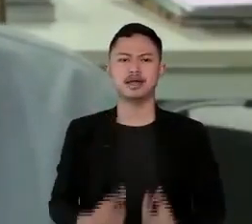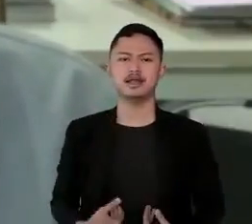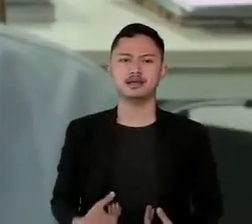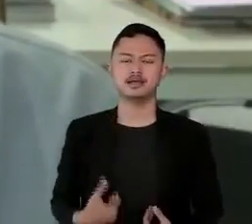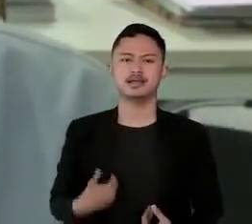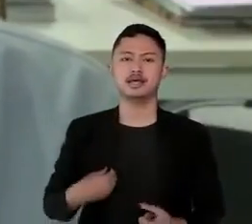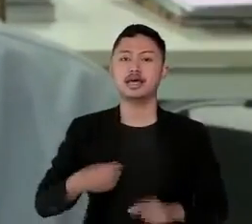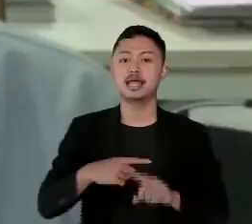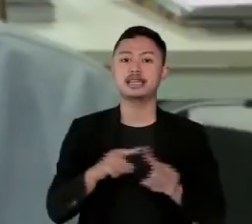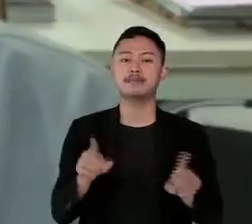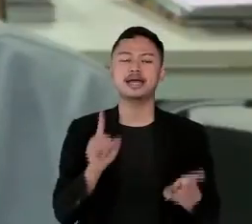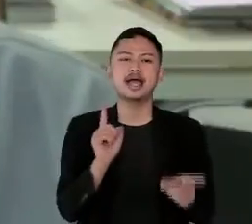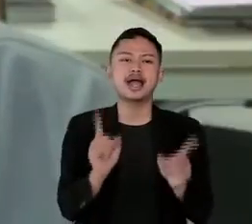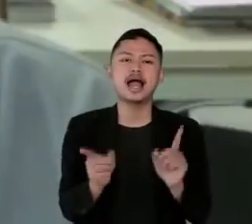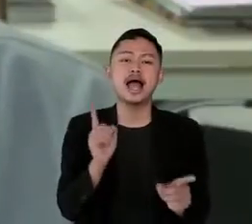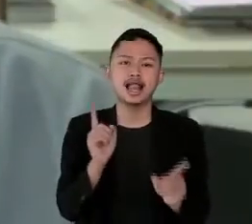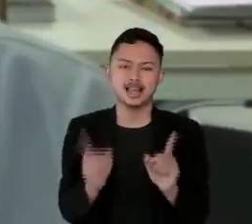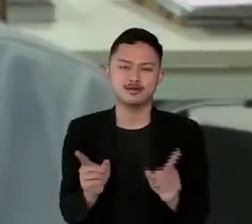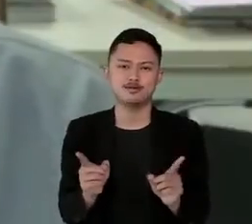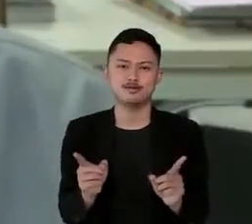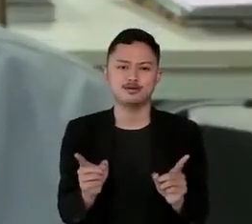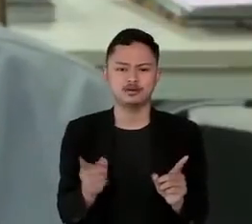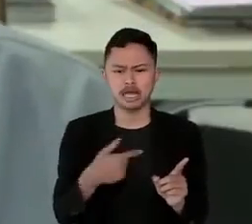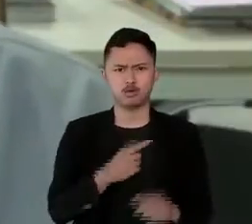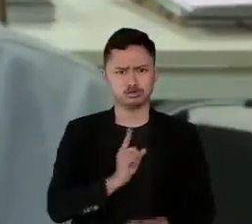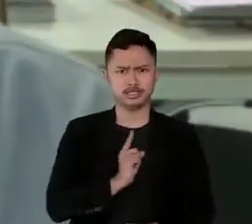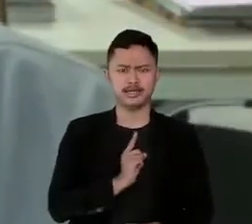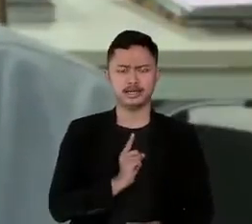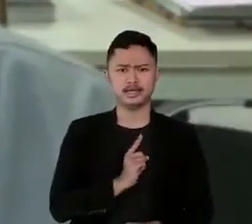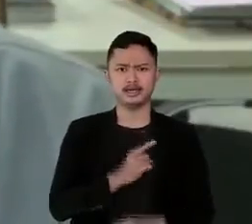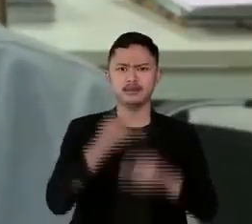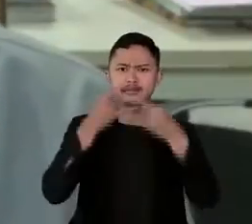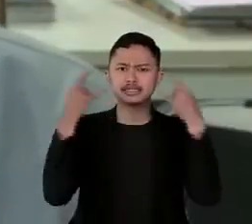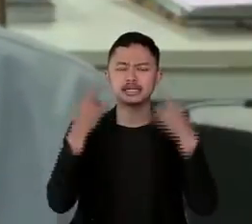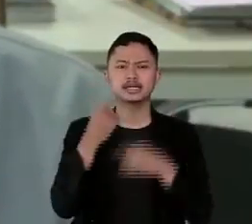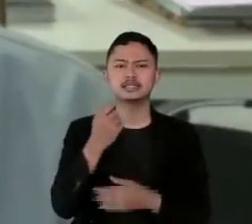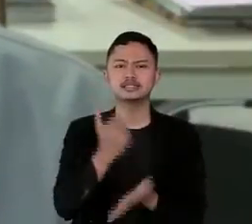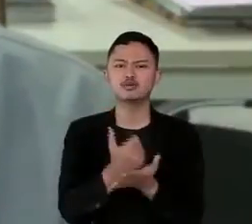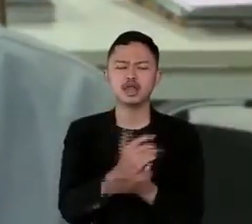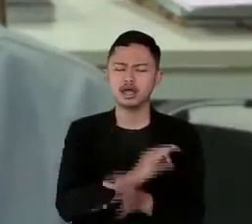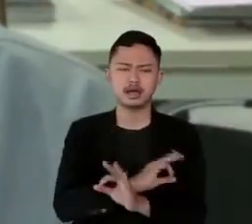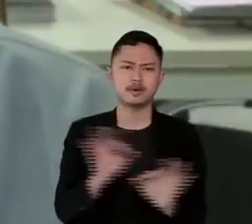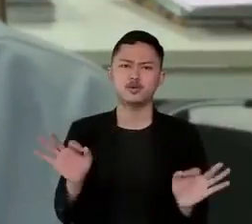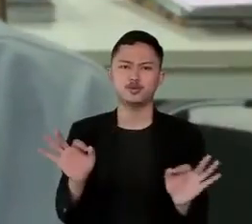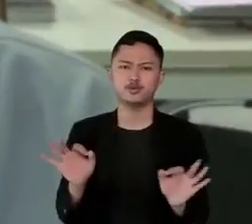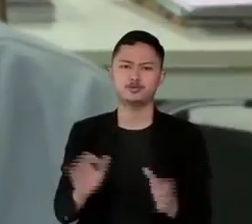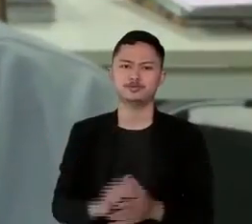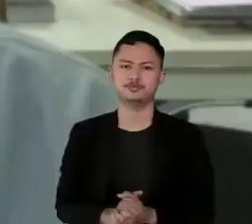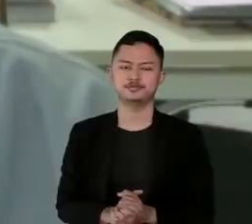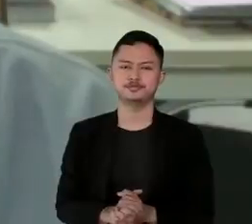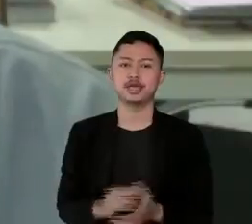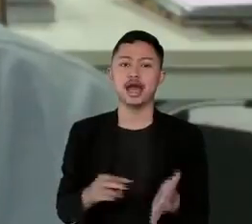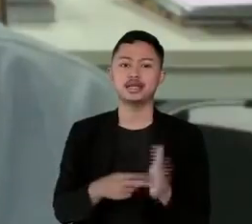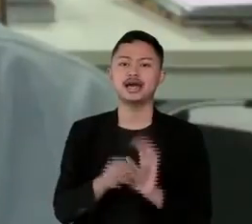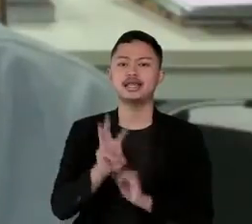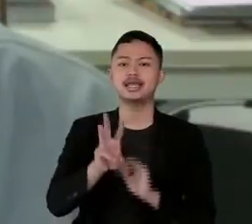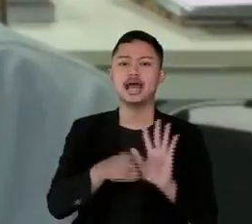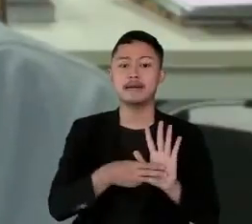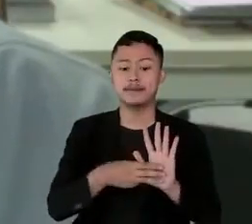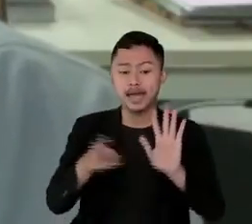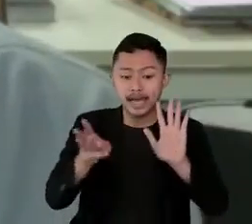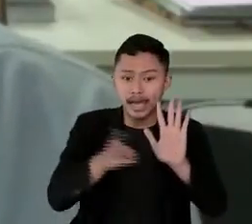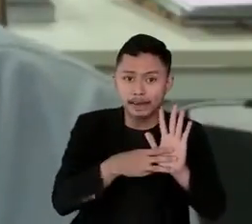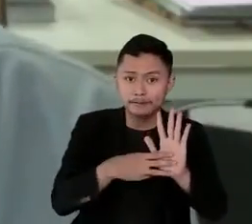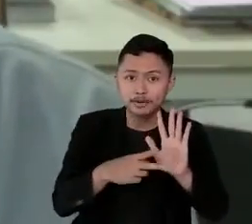kita sedangkan kalau tidak dalam kerumunan kita sudah tidak berisi pun kekurangan lagi jadi 3 m nomor satu